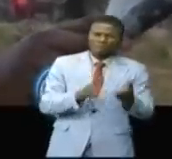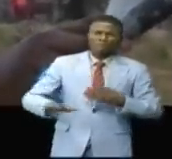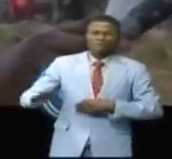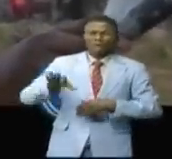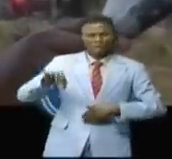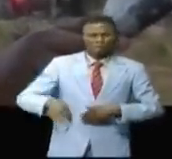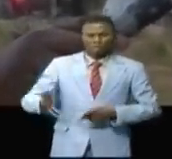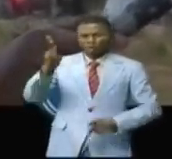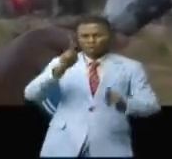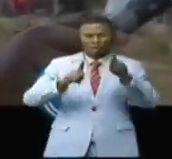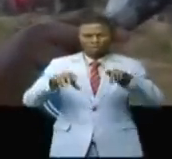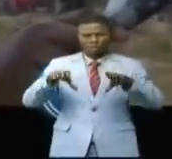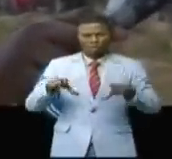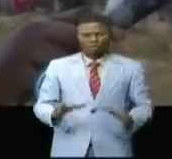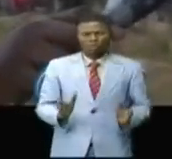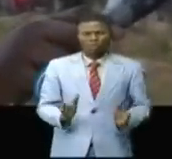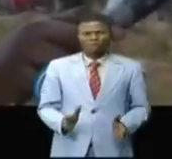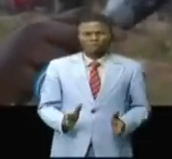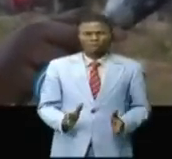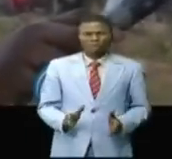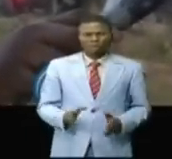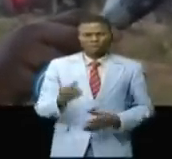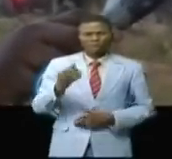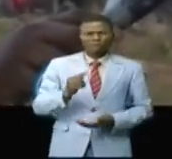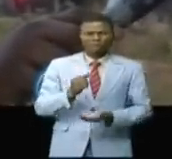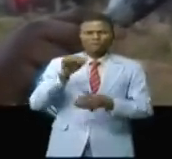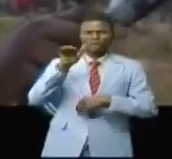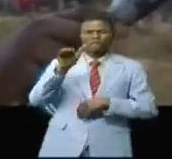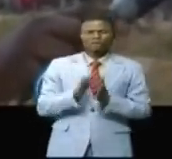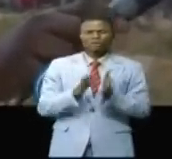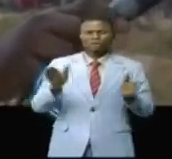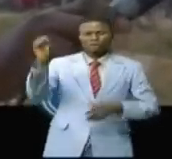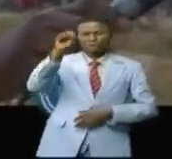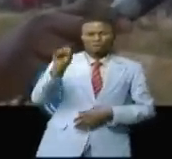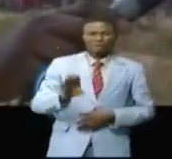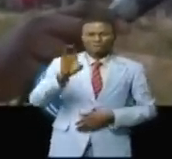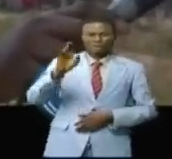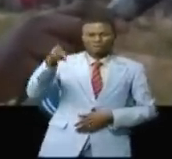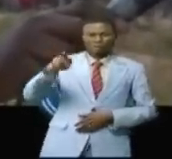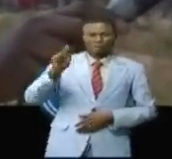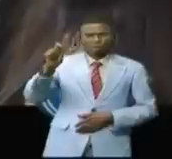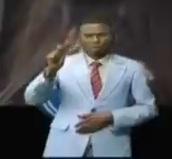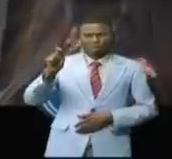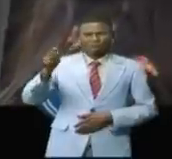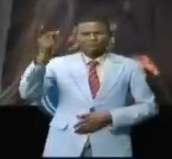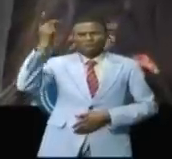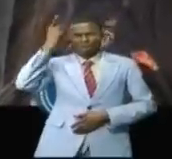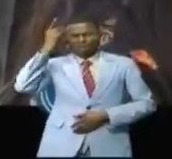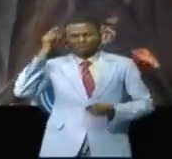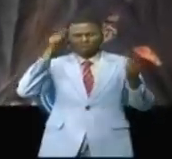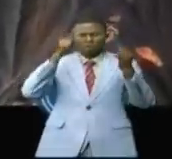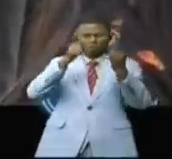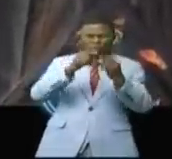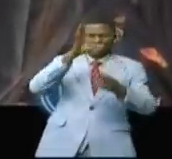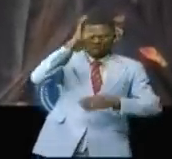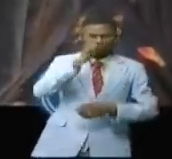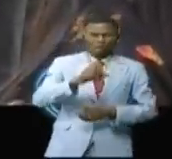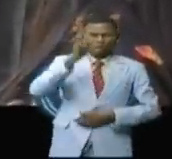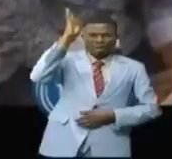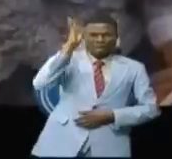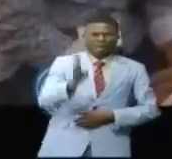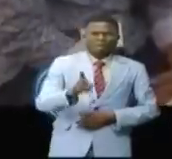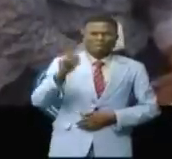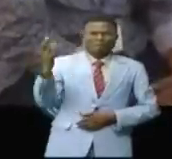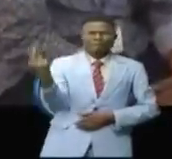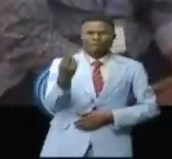bien de nos concitoyens pour les dg de la scpt la ligne quitte un savant de nos villes des 89 km a